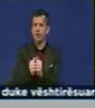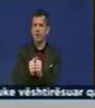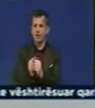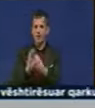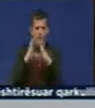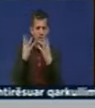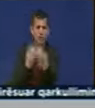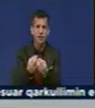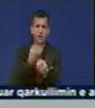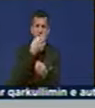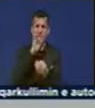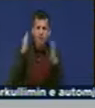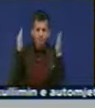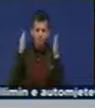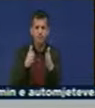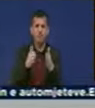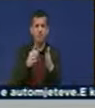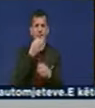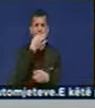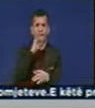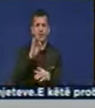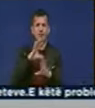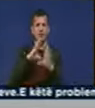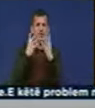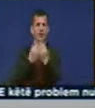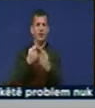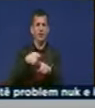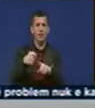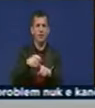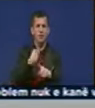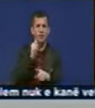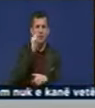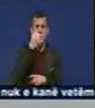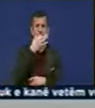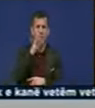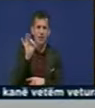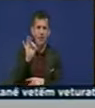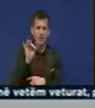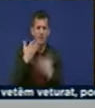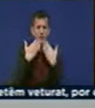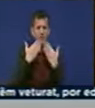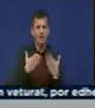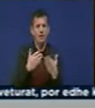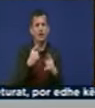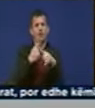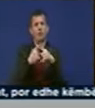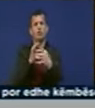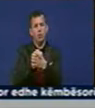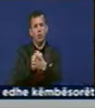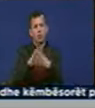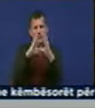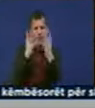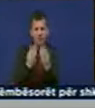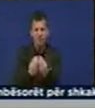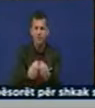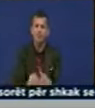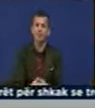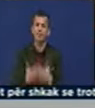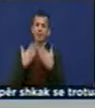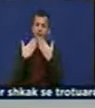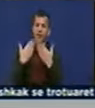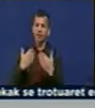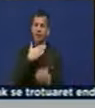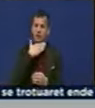me shumë përkushtim, me shumë kurajo për ditë më të mira. Ju faleminderit dhe urime. Faleminderit zonja Hadri